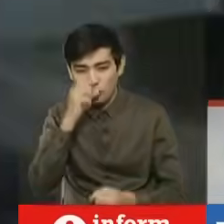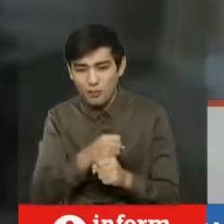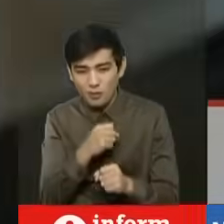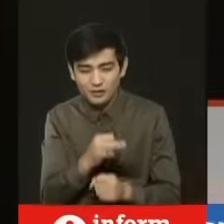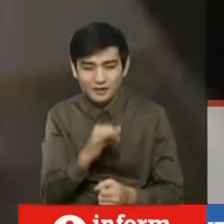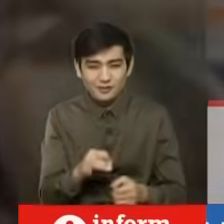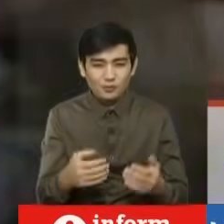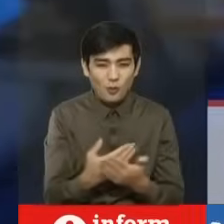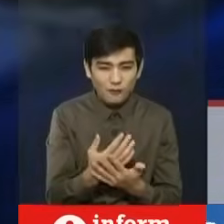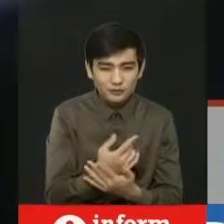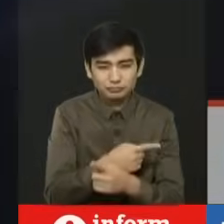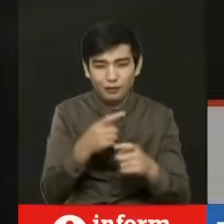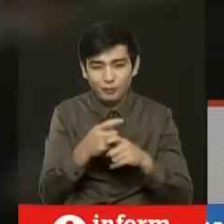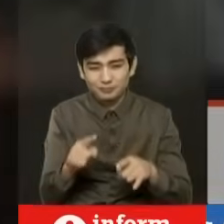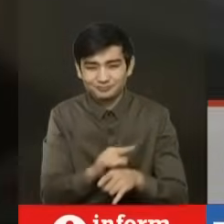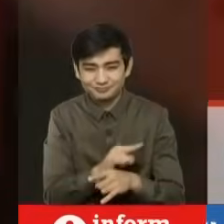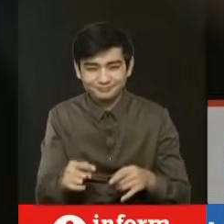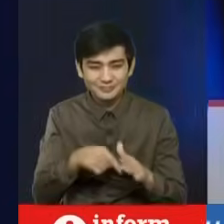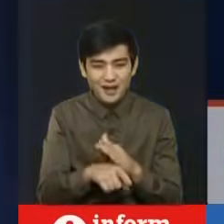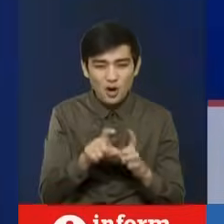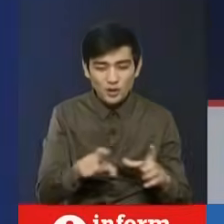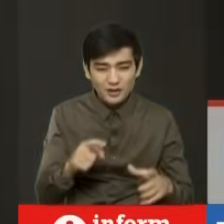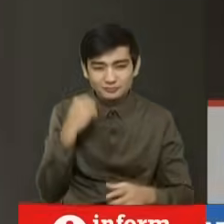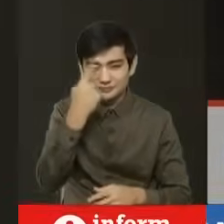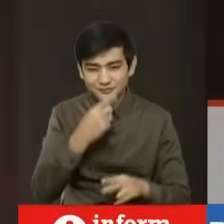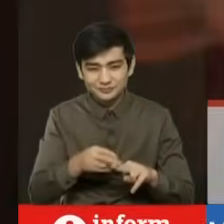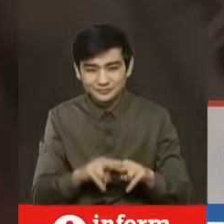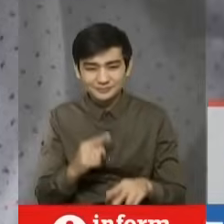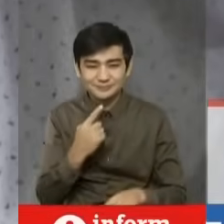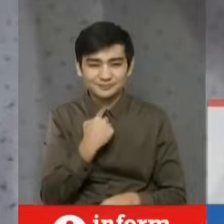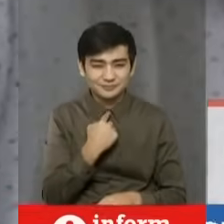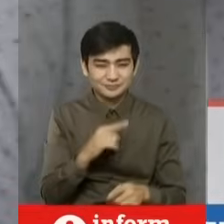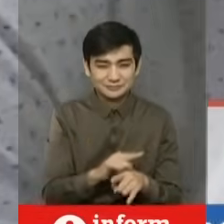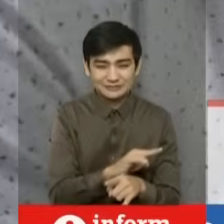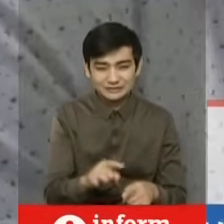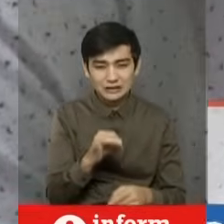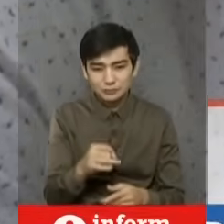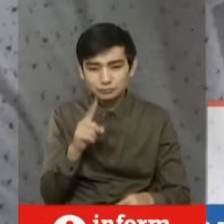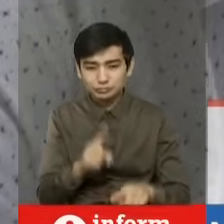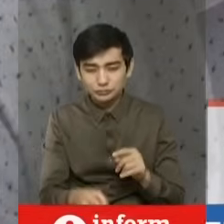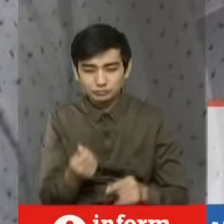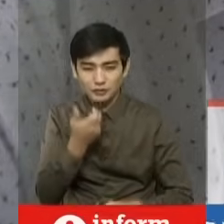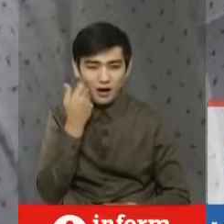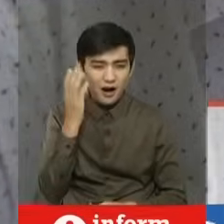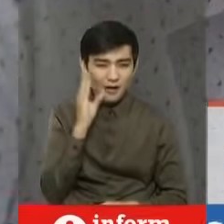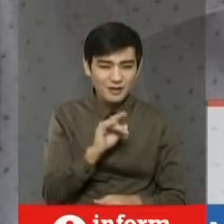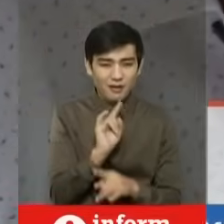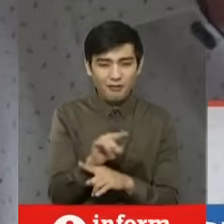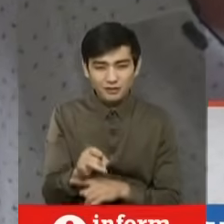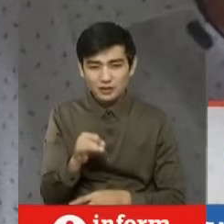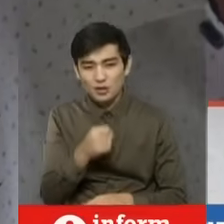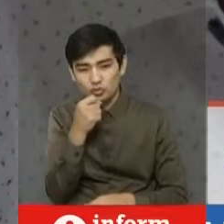новостей где известные люди с поддельной озвучкой говорят о быстром заработке или инвестициях на самом деле ведущие новостей